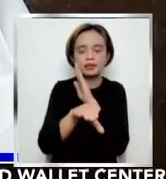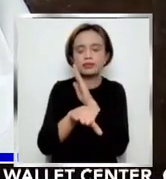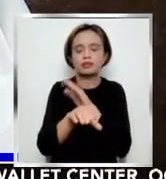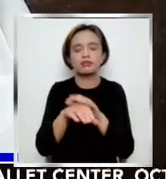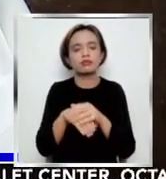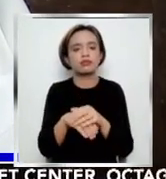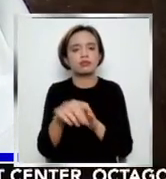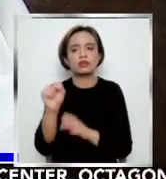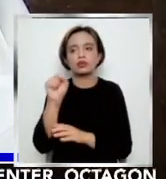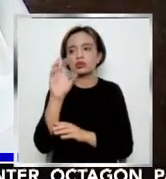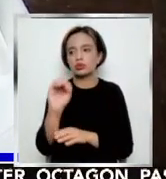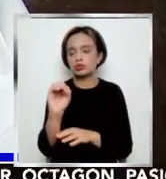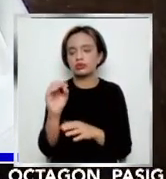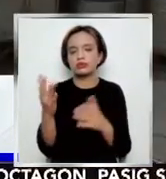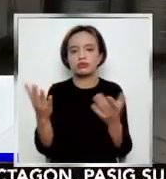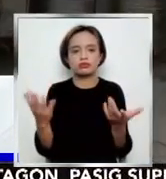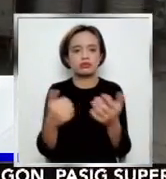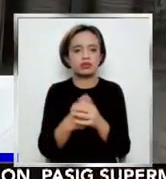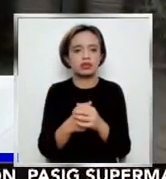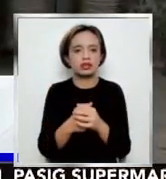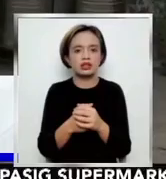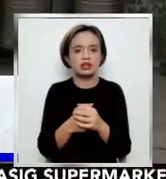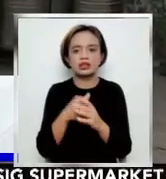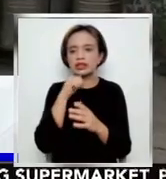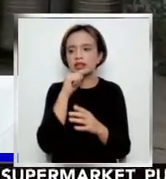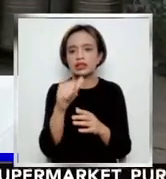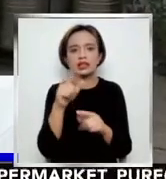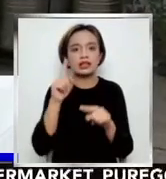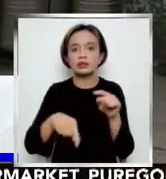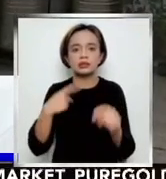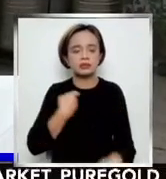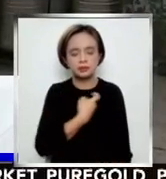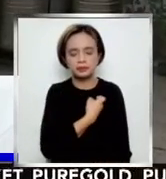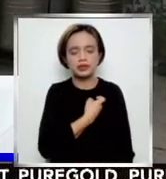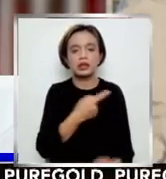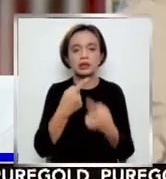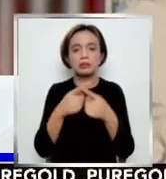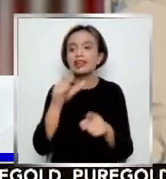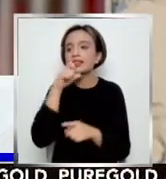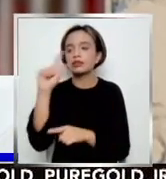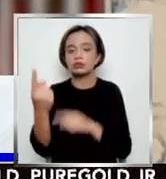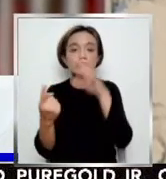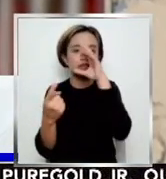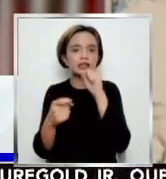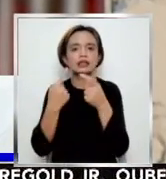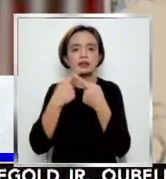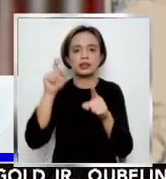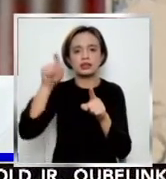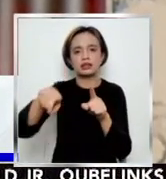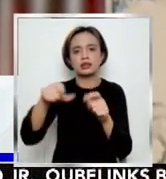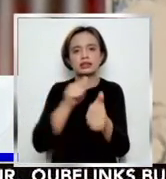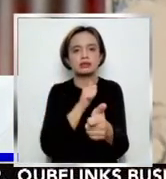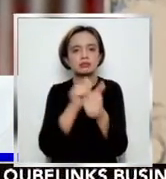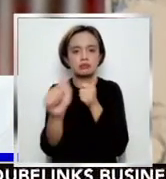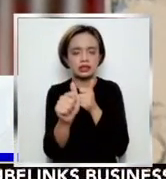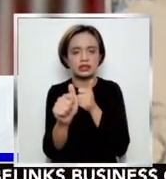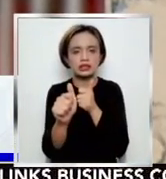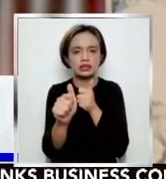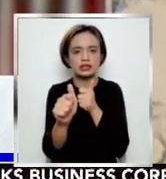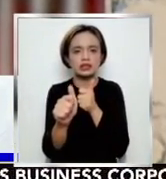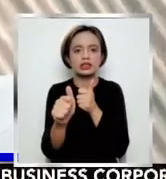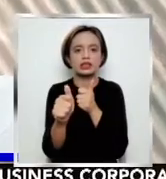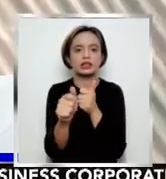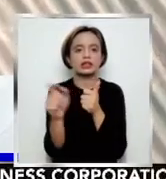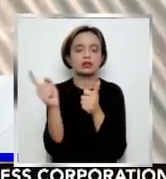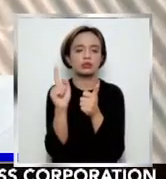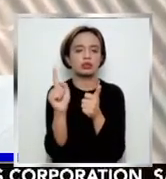parang harmless na sila. Pero bukod sa edad, dapat ding pumasa sila sa mga panuntunan na itinakda ng Board of Pardon and